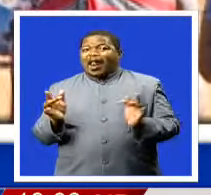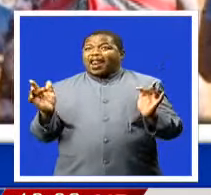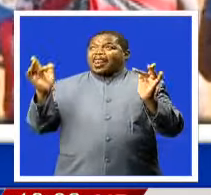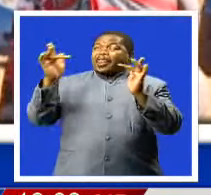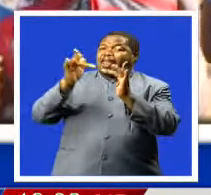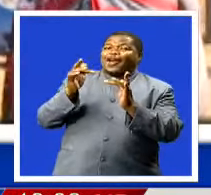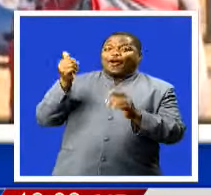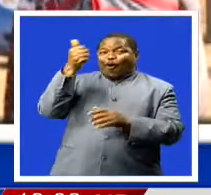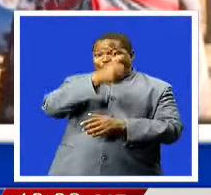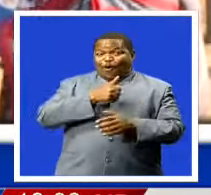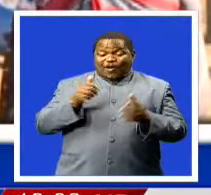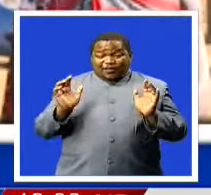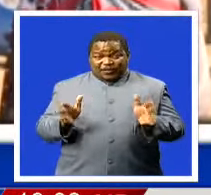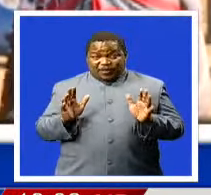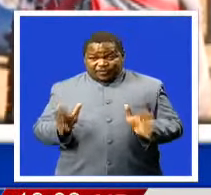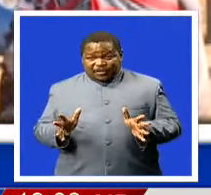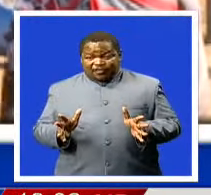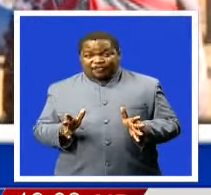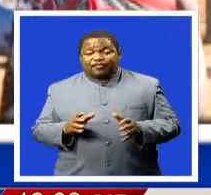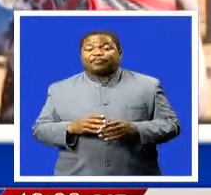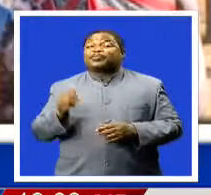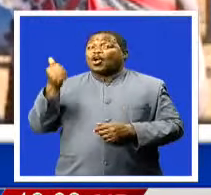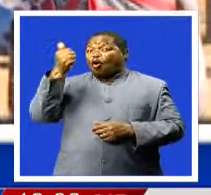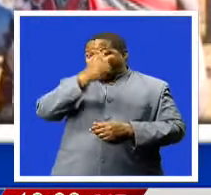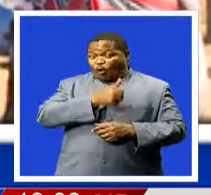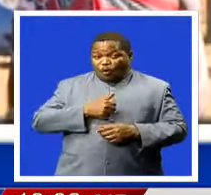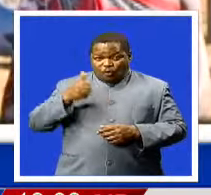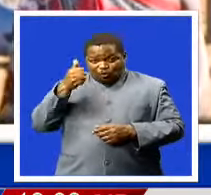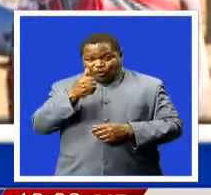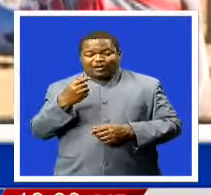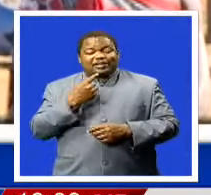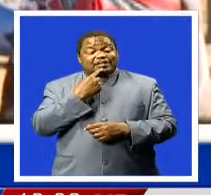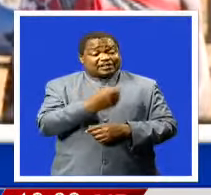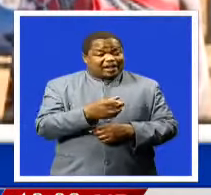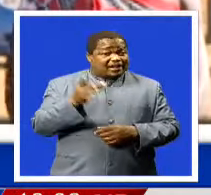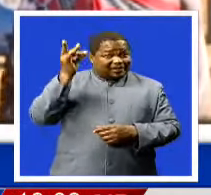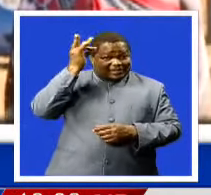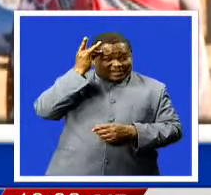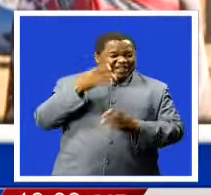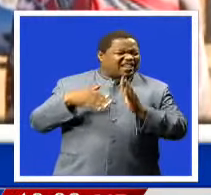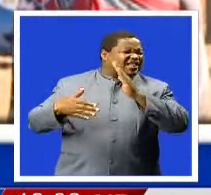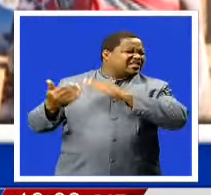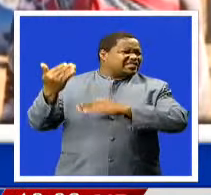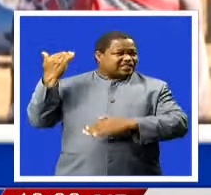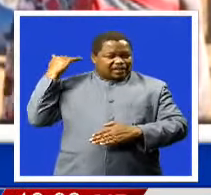asazule yonke iAfrika wehle wakhuluma nasomhlolo